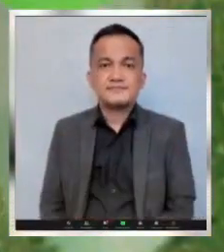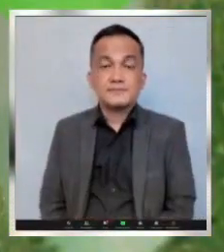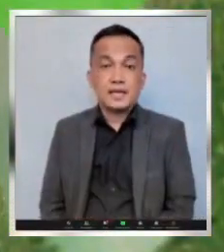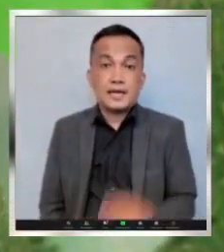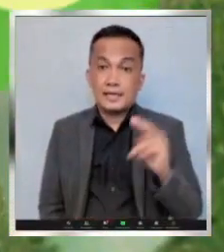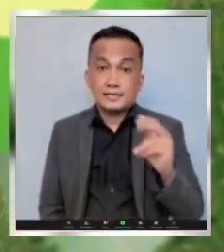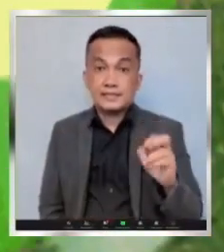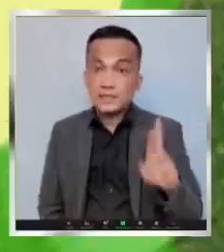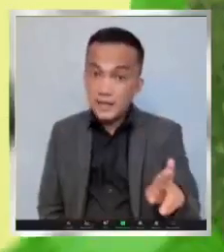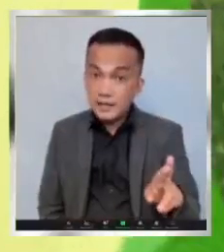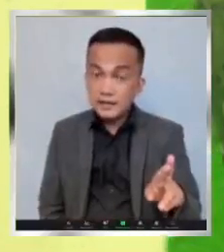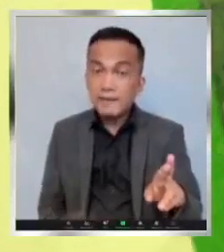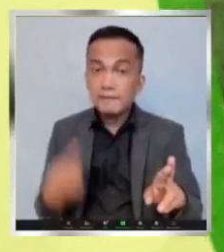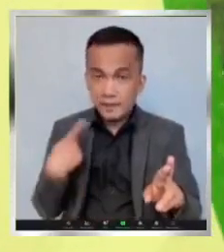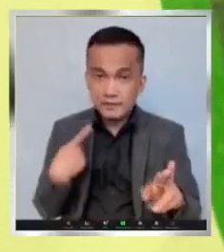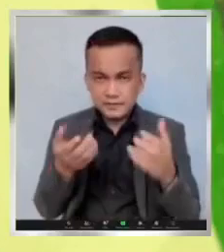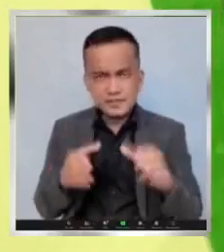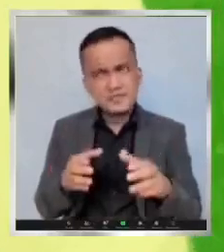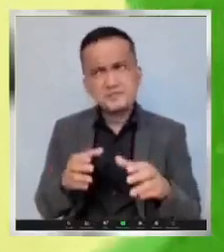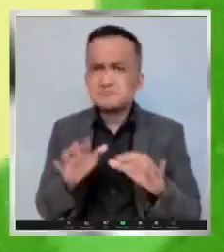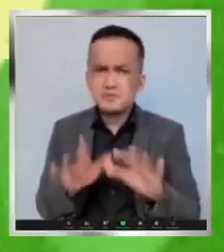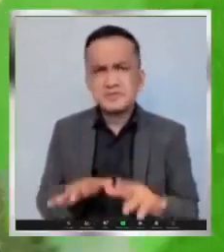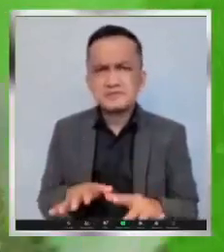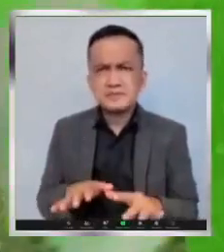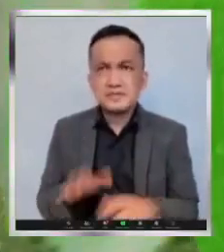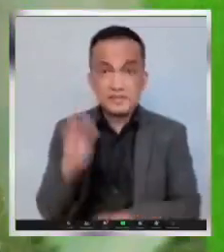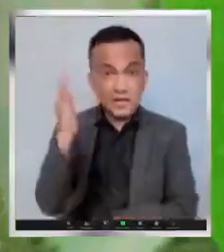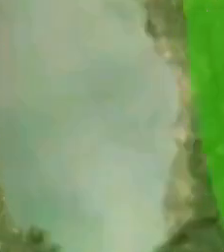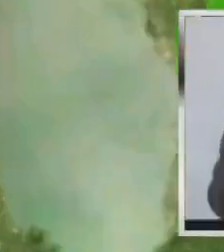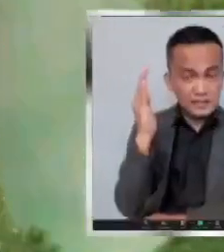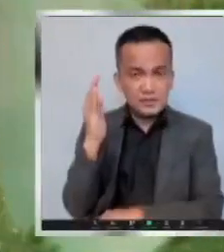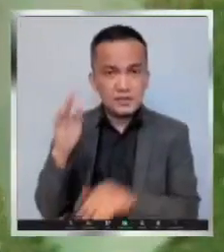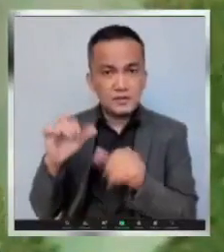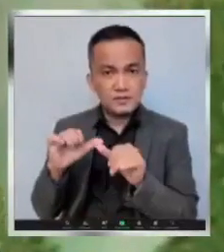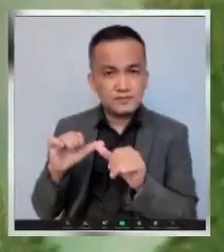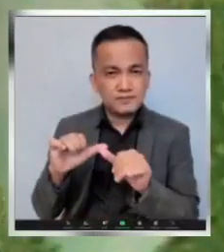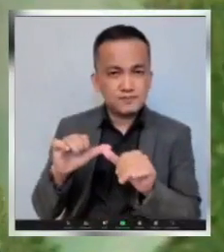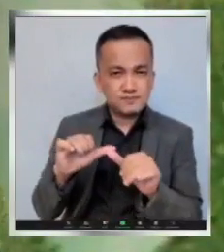tsansa ng ulan bandang tanghali at magpapatuloy yan hanggang sa hapon.